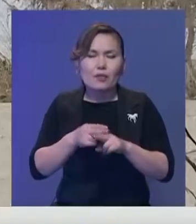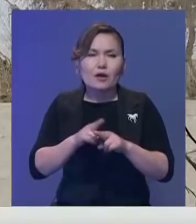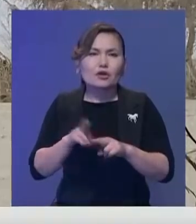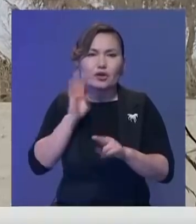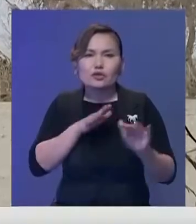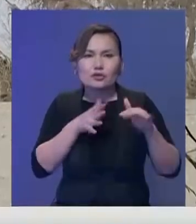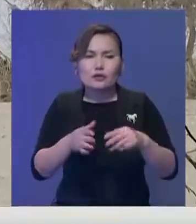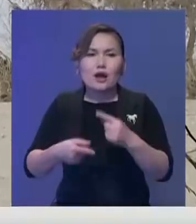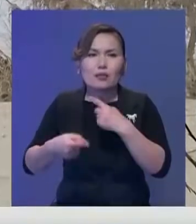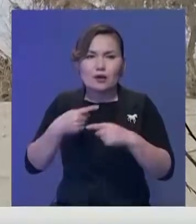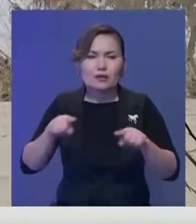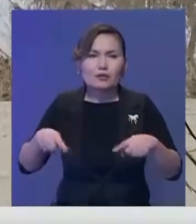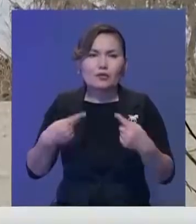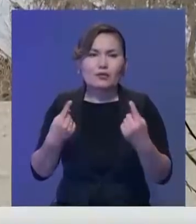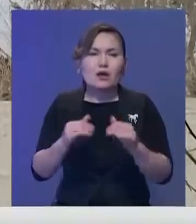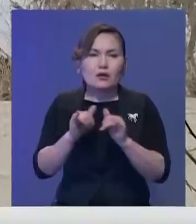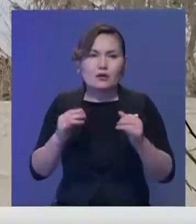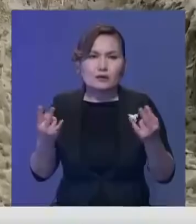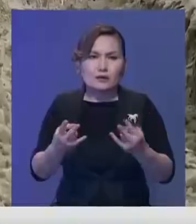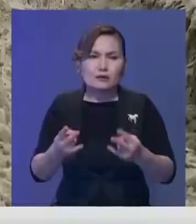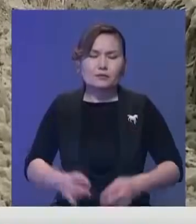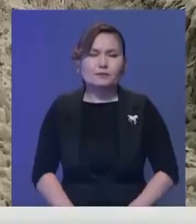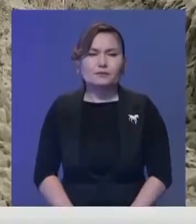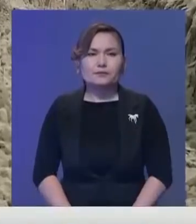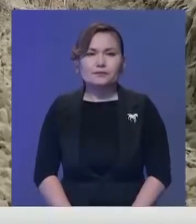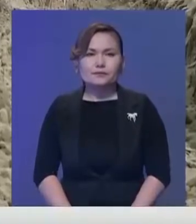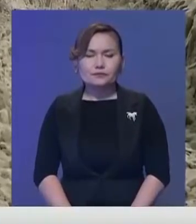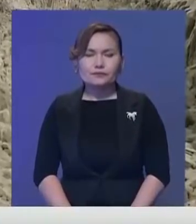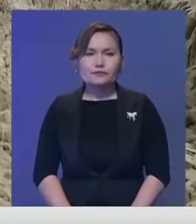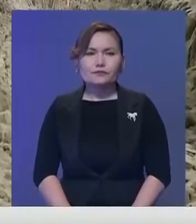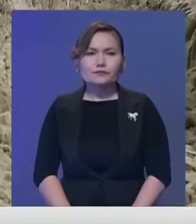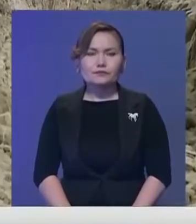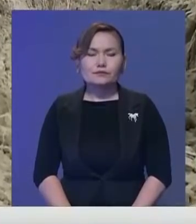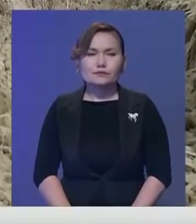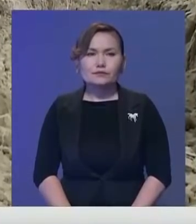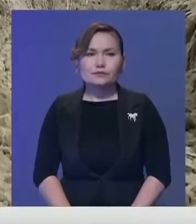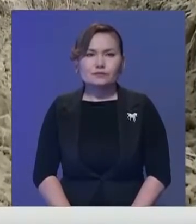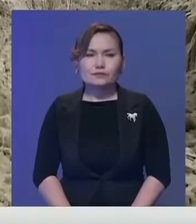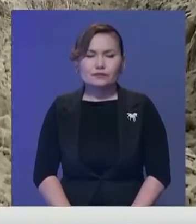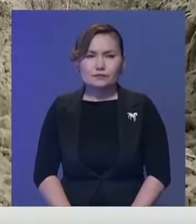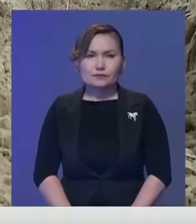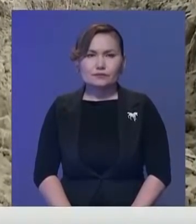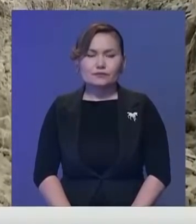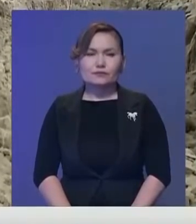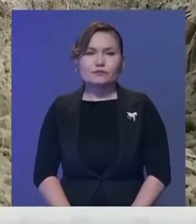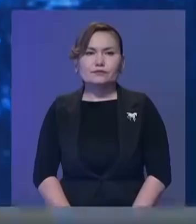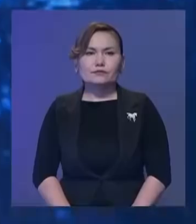негізгі мақсаты да сол. Қамбар Бекенов, Қанат Еңсебаев, Айтмұхамед Байділдаев, Қызылорда облысы, Хабар 24.